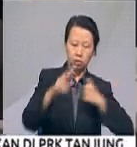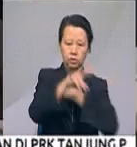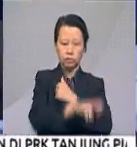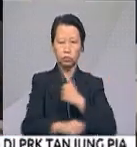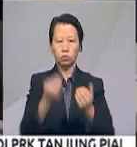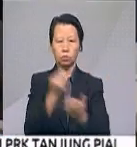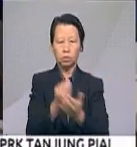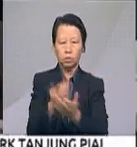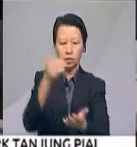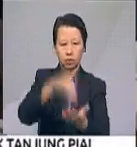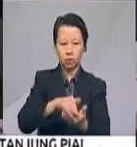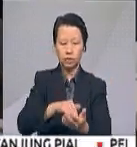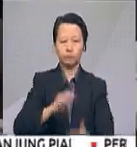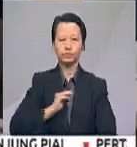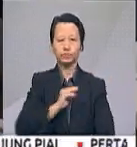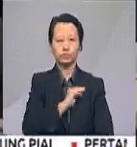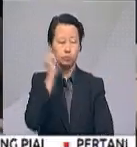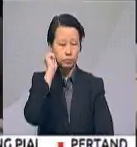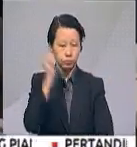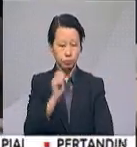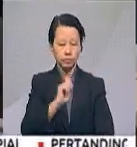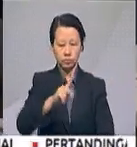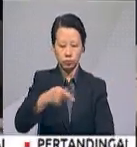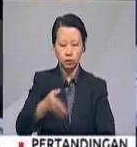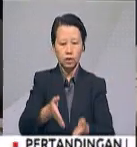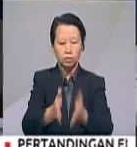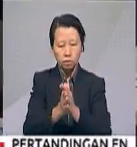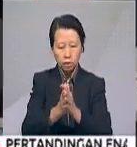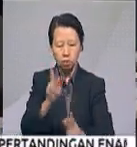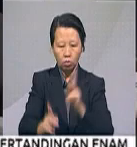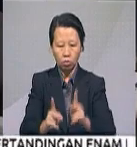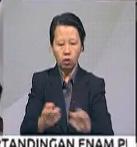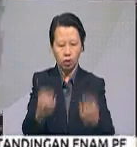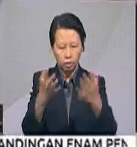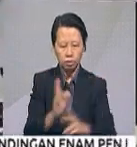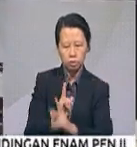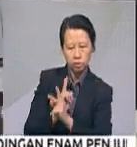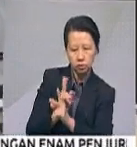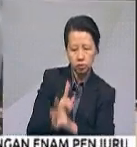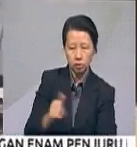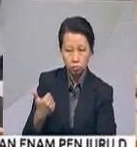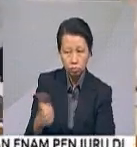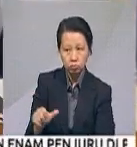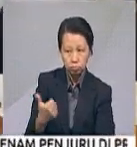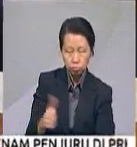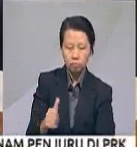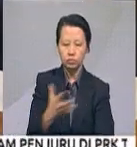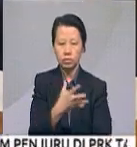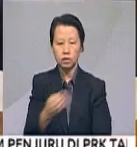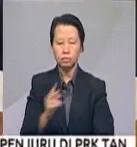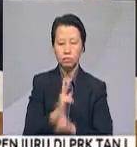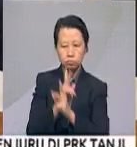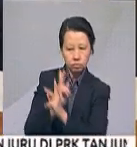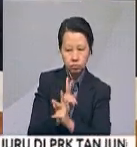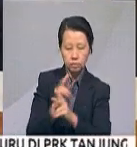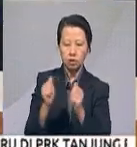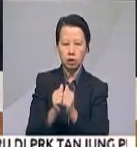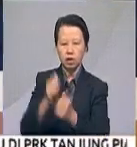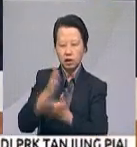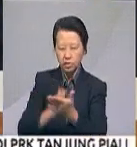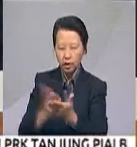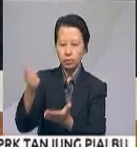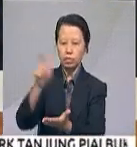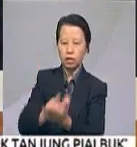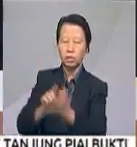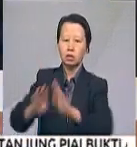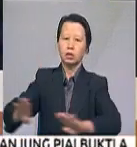berulang. Majlis Setiausaha PH turut meminta orang ramai berhati-hati dalam membuat penilaian selain berwaspada dengan sesetengah laporan